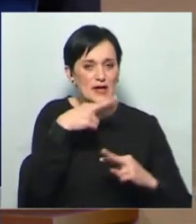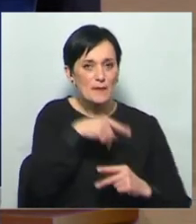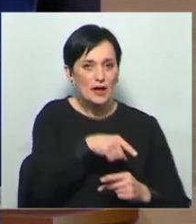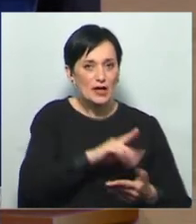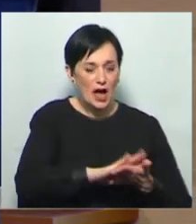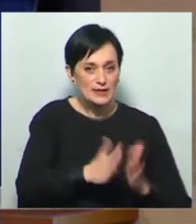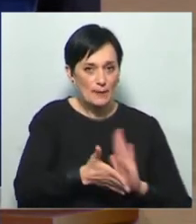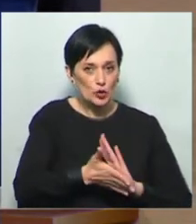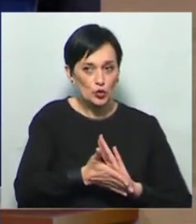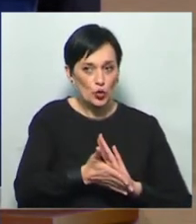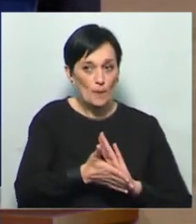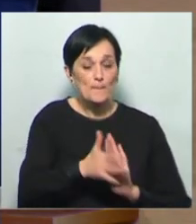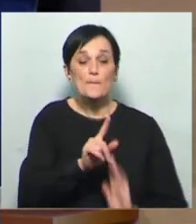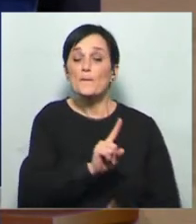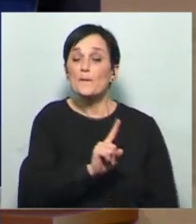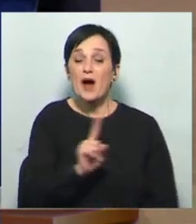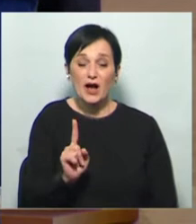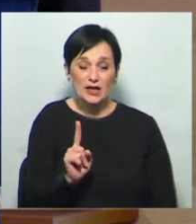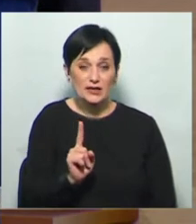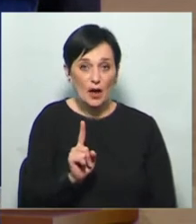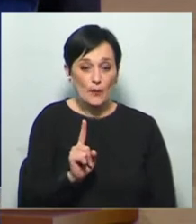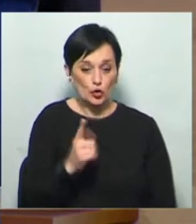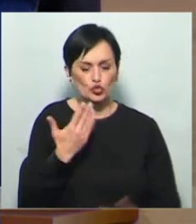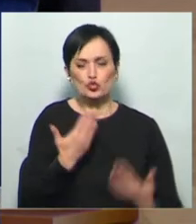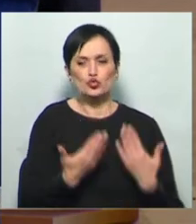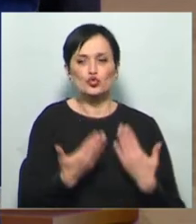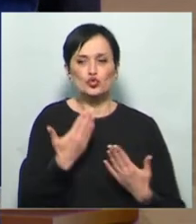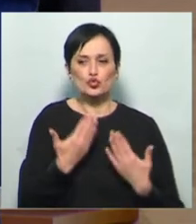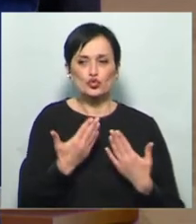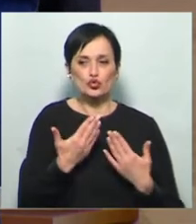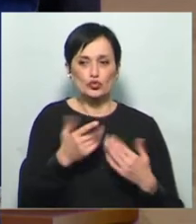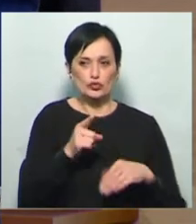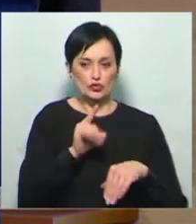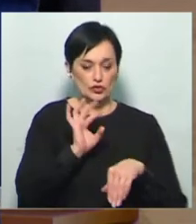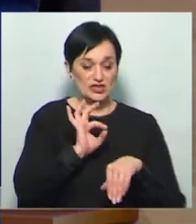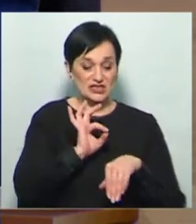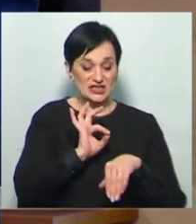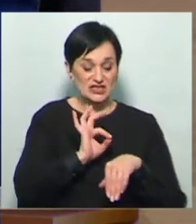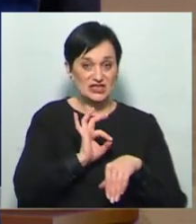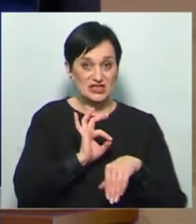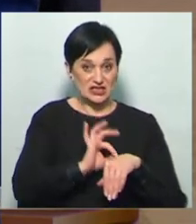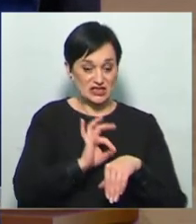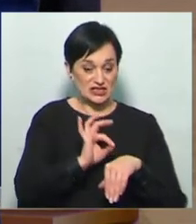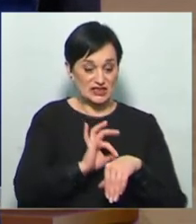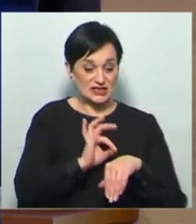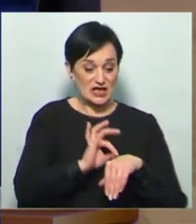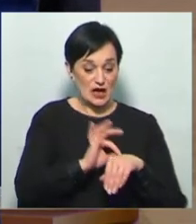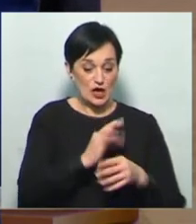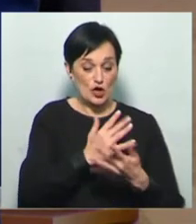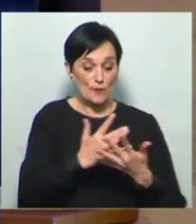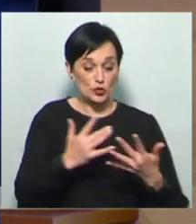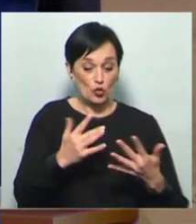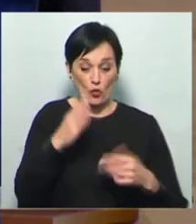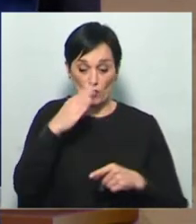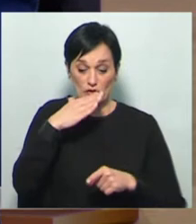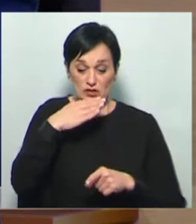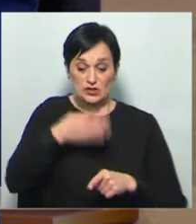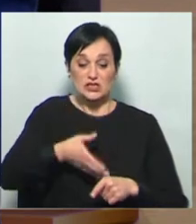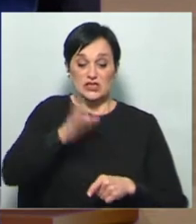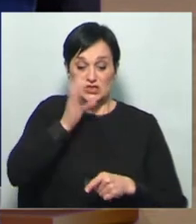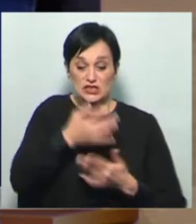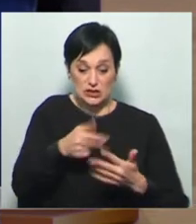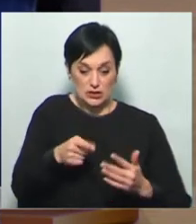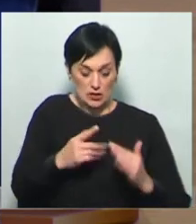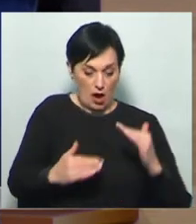განაპირობებდა. მაგრამ თუ ეს სიმპტომები ალაგდა სითხის მიღების გამო, ესე იგი